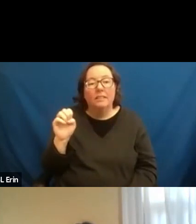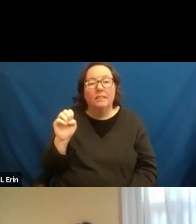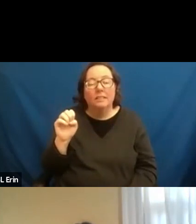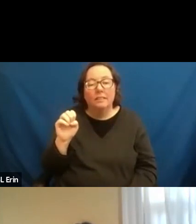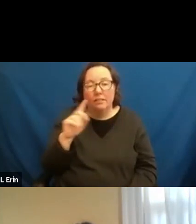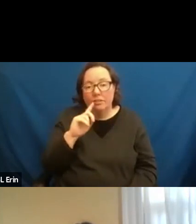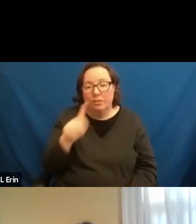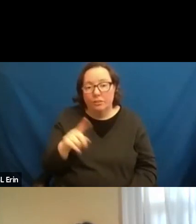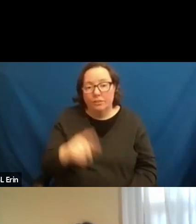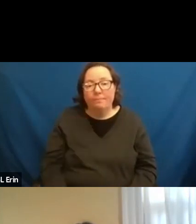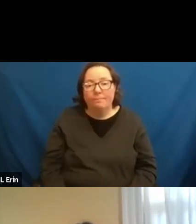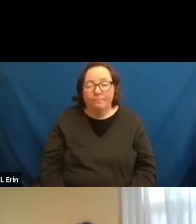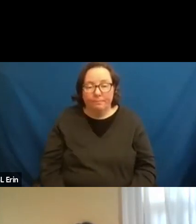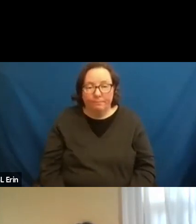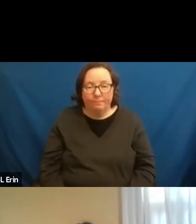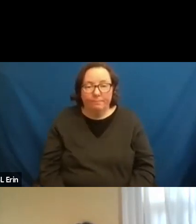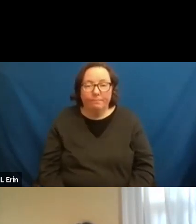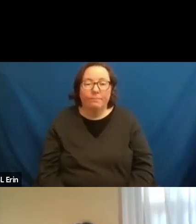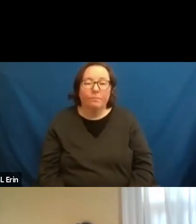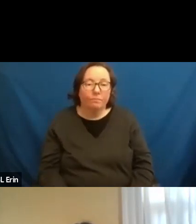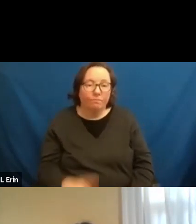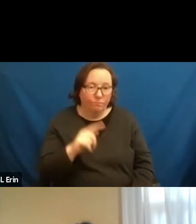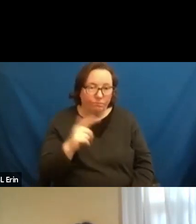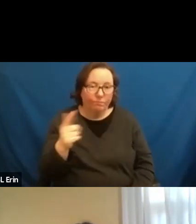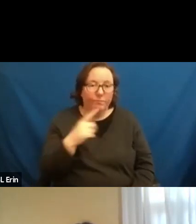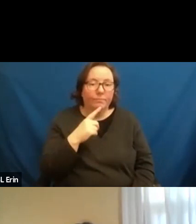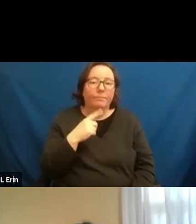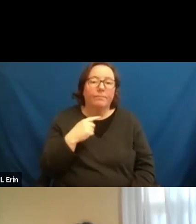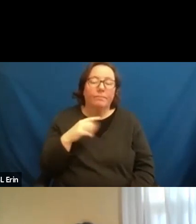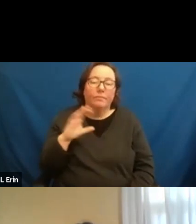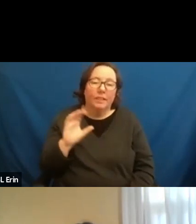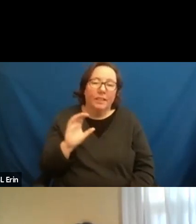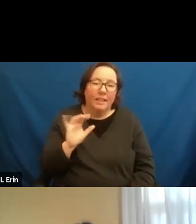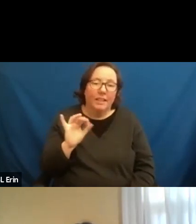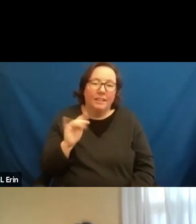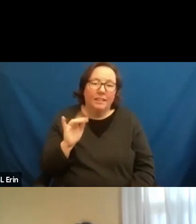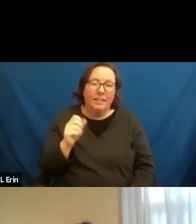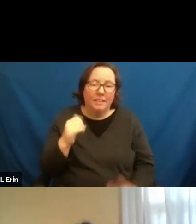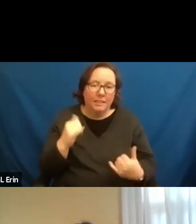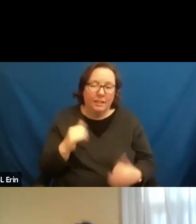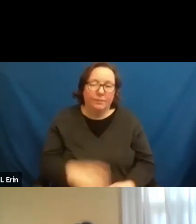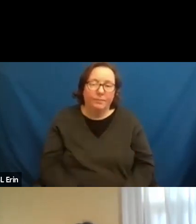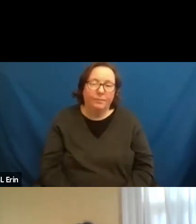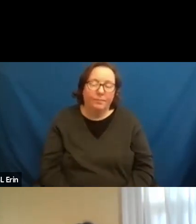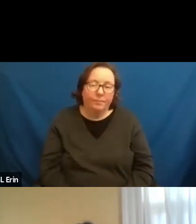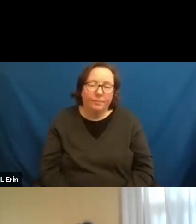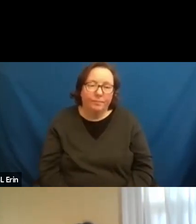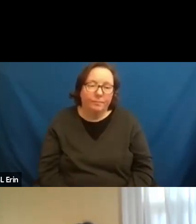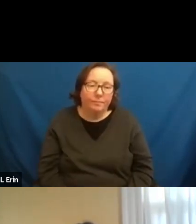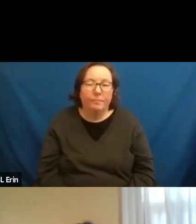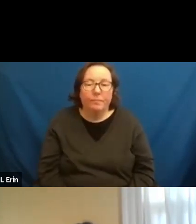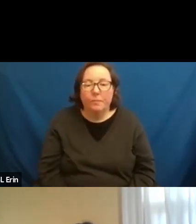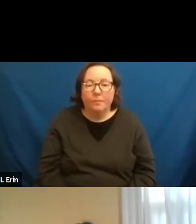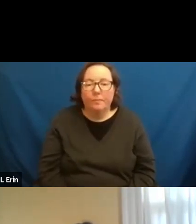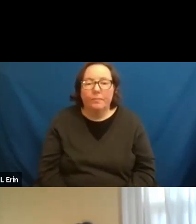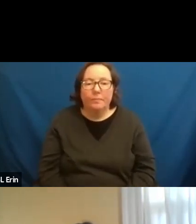thank you. Hi everyone, I'm Anna. I'll be your Cantonese interpreter for the meeting today. 大家好，我 Anna，我係嚟今晚嘅廣東話同步翻譯。如果你見